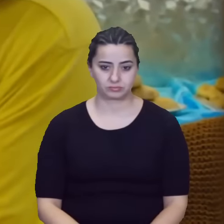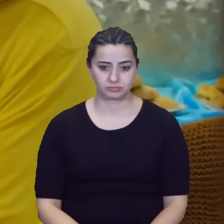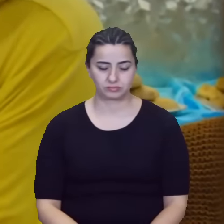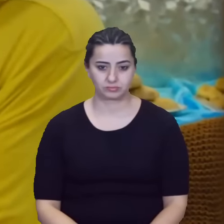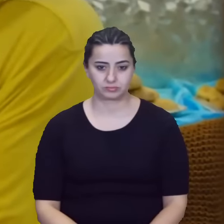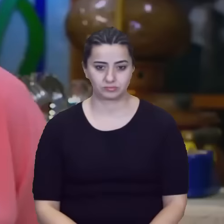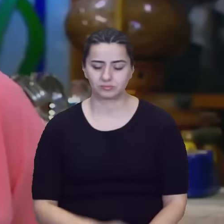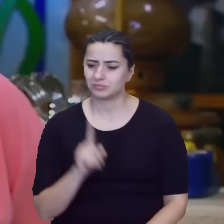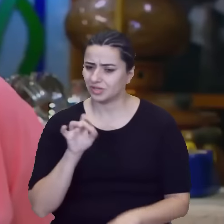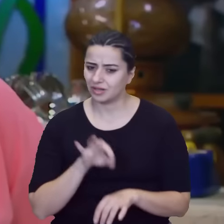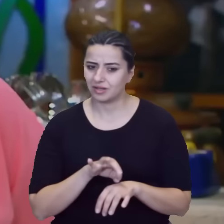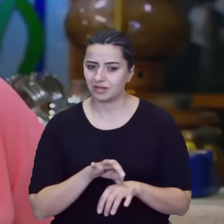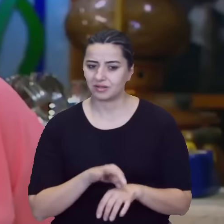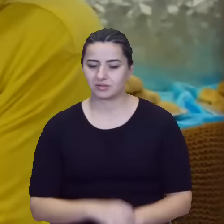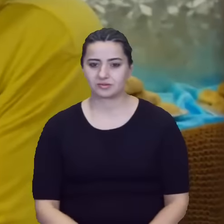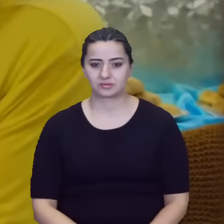Evet. Bir dakika.